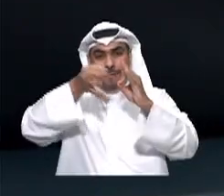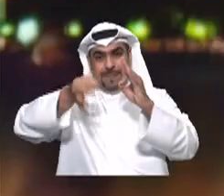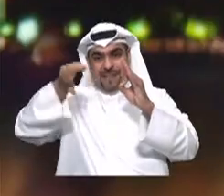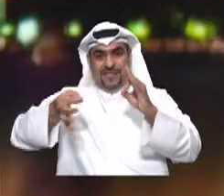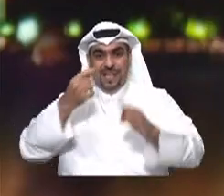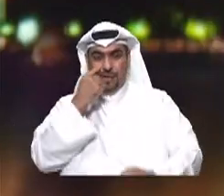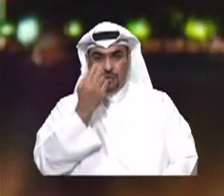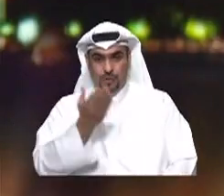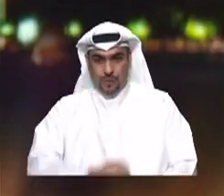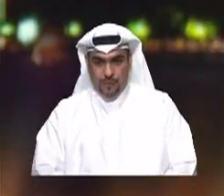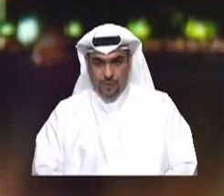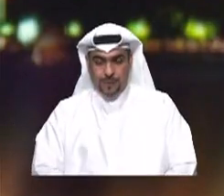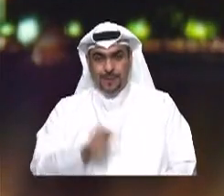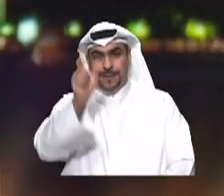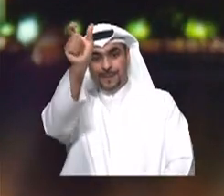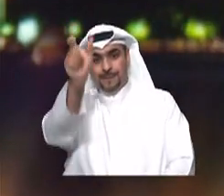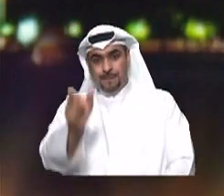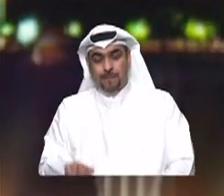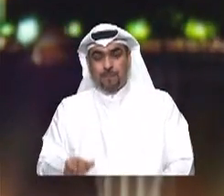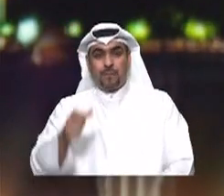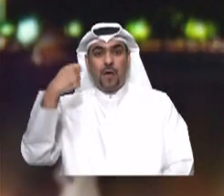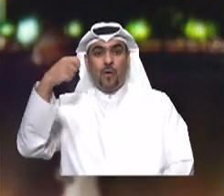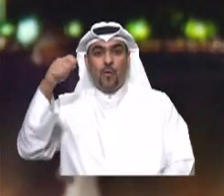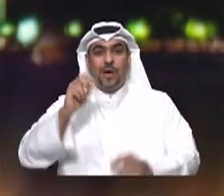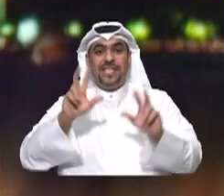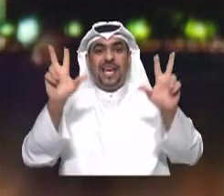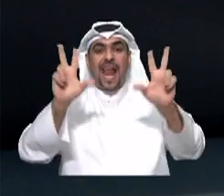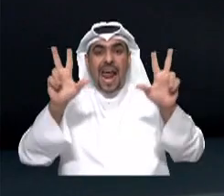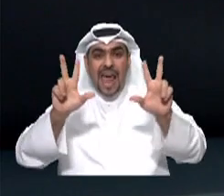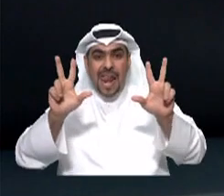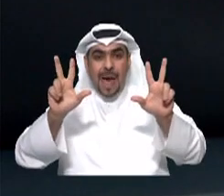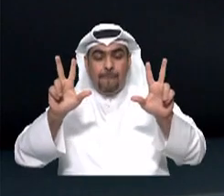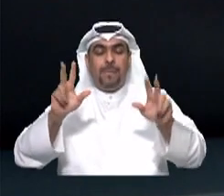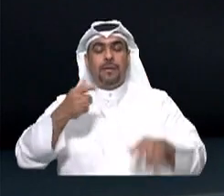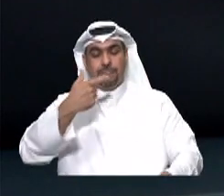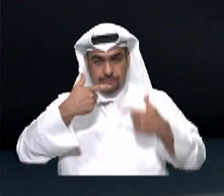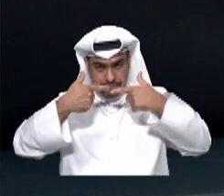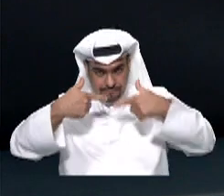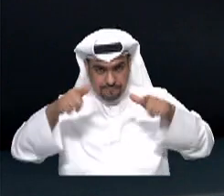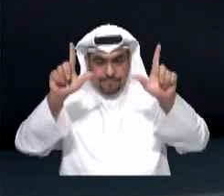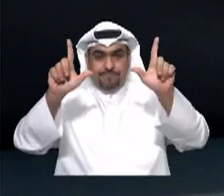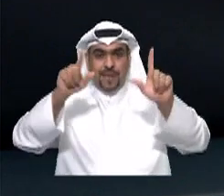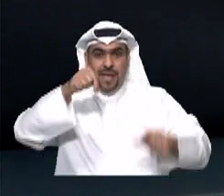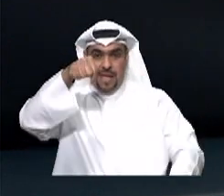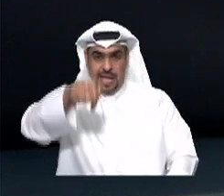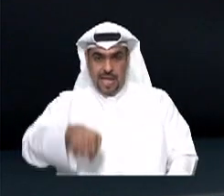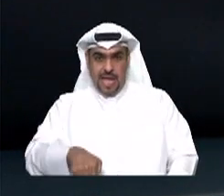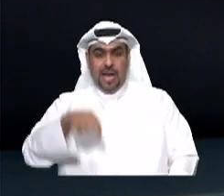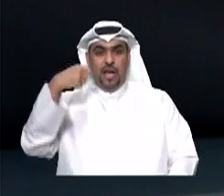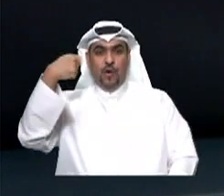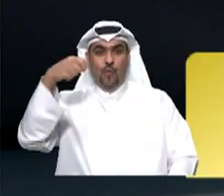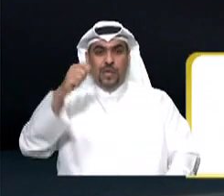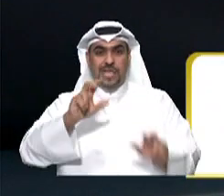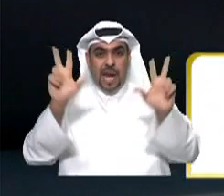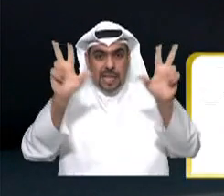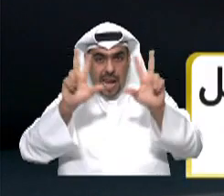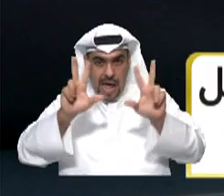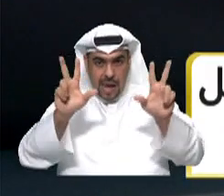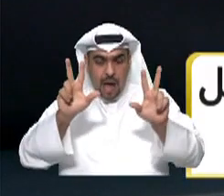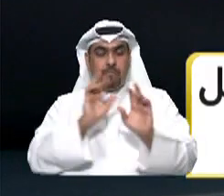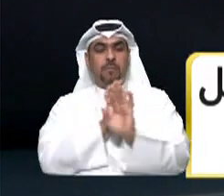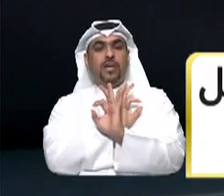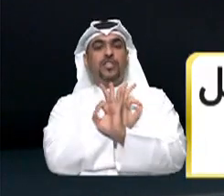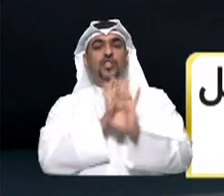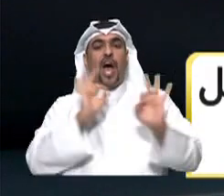اكد وزير الاعلام والثقافه عبد الرحمن المطيري الحرص التام على بذل الجهود والتسهيلات كافه وتوفير